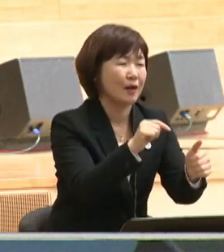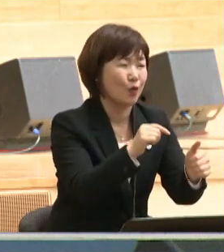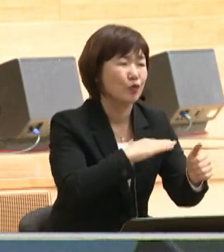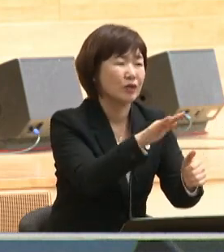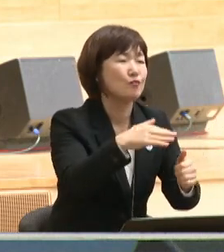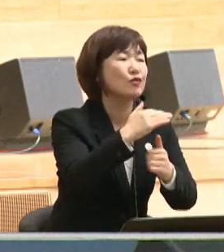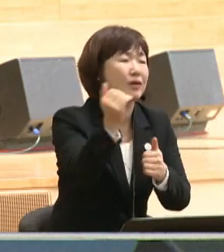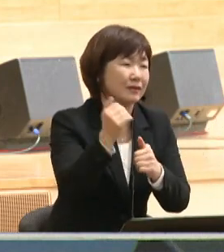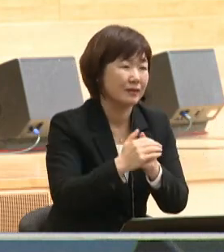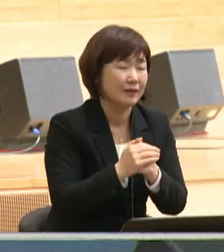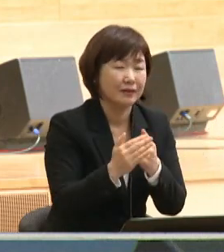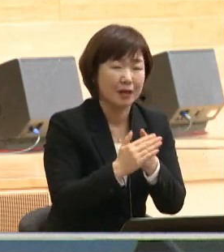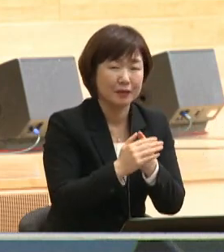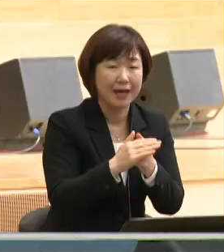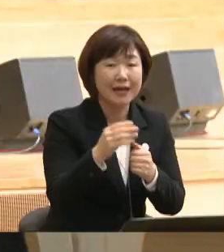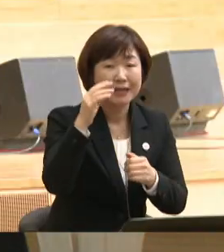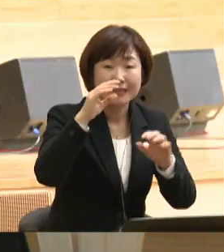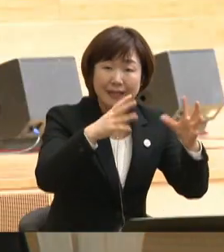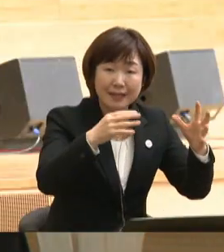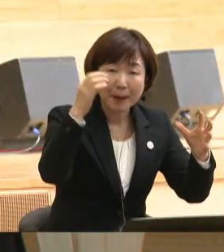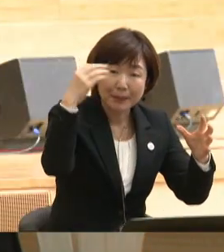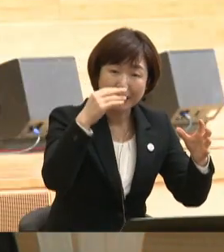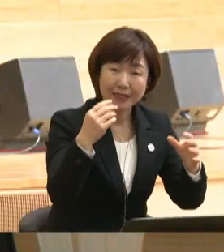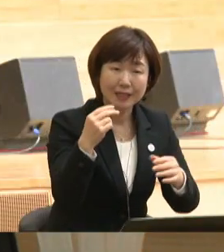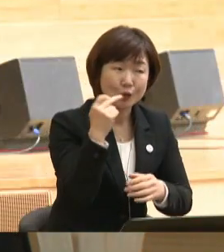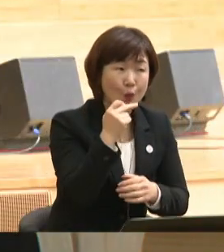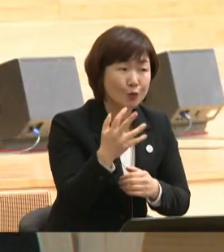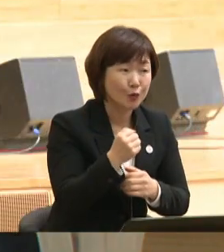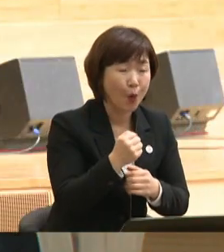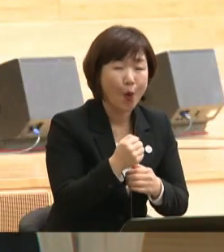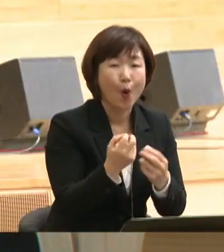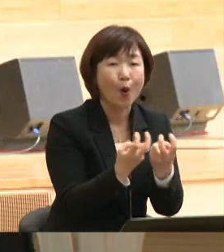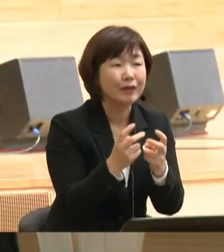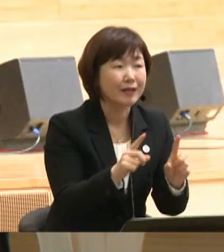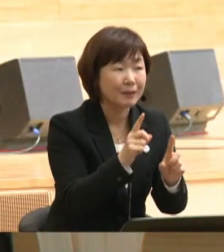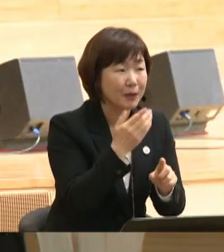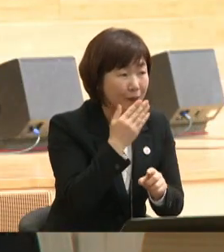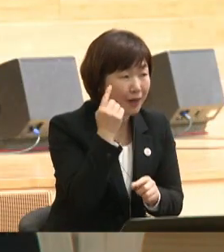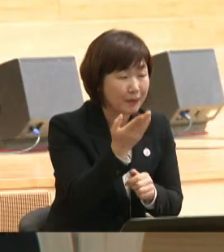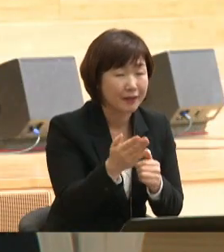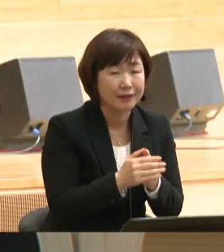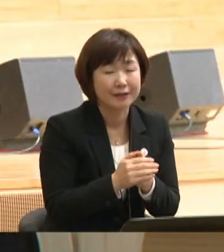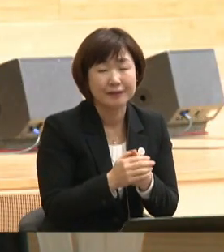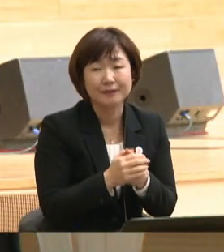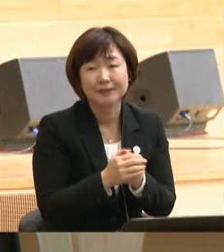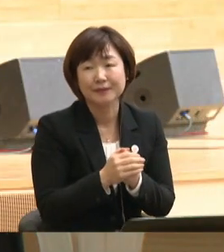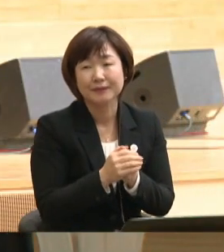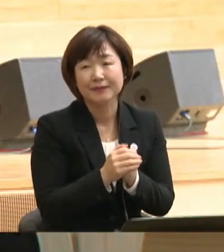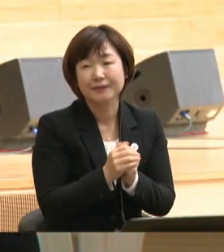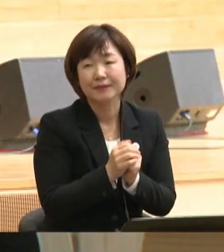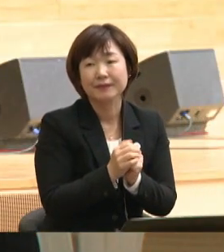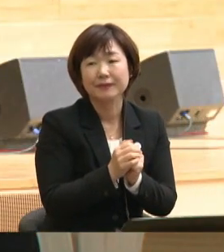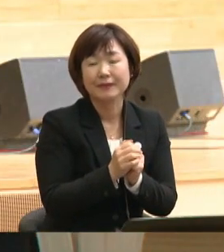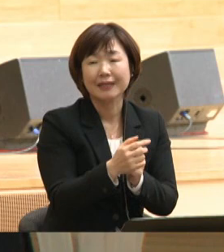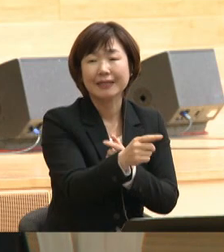세상의 빛과 소금으로써 이렇게 살라고 말씀하십니다 우리 같이 한번 읽어보겠습니다 이같이